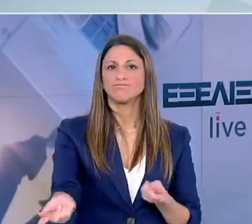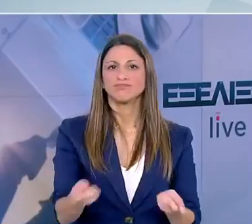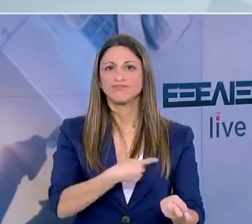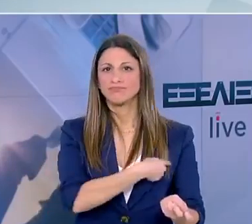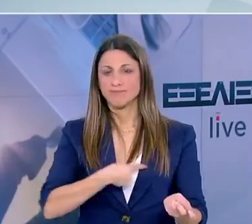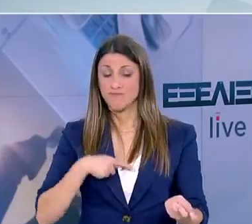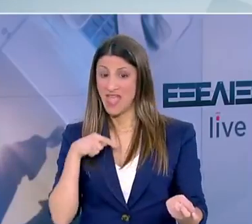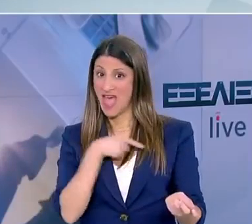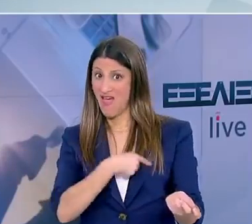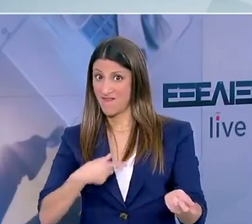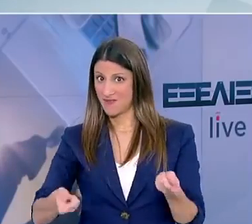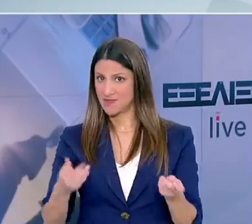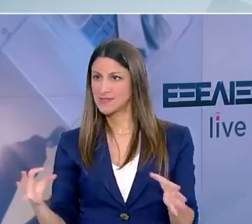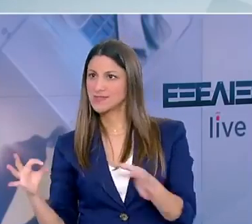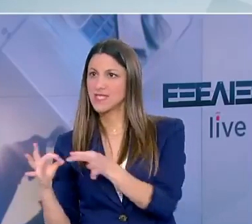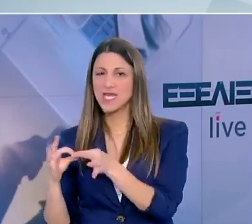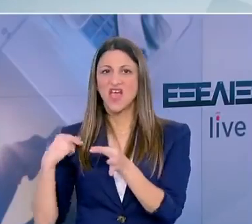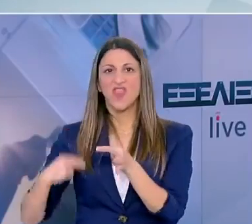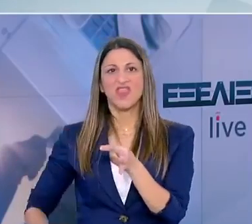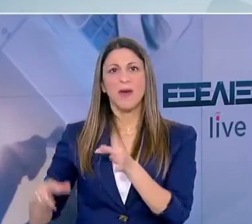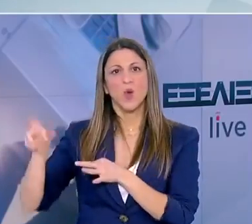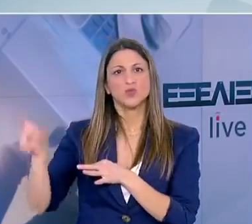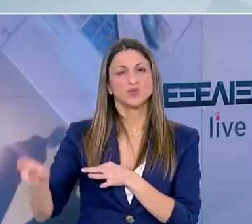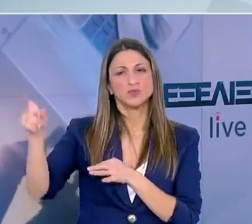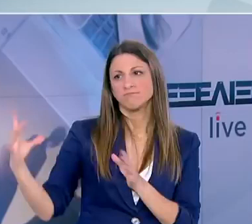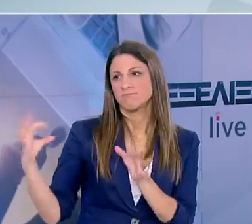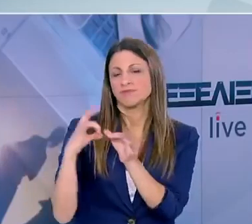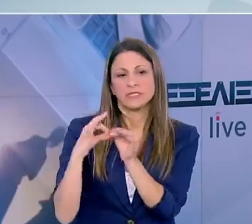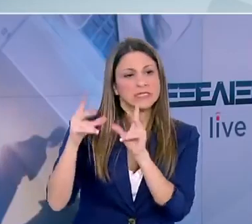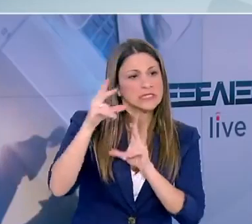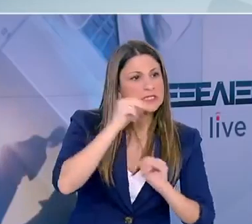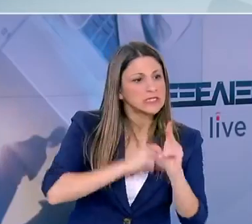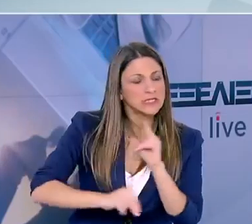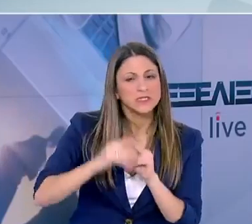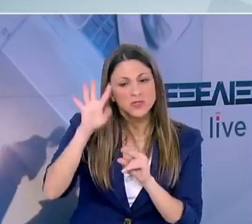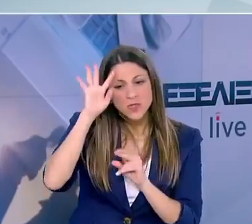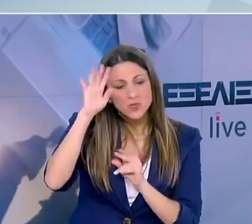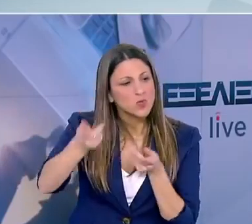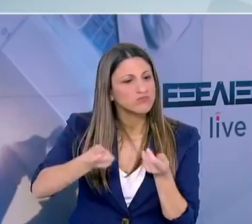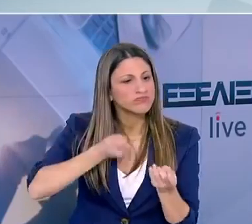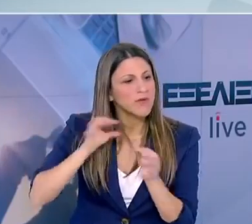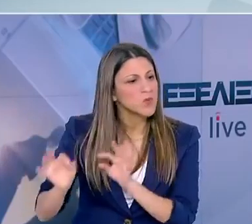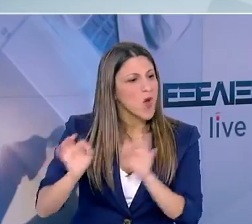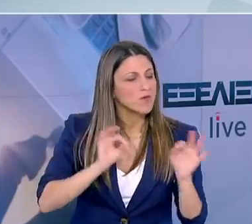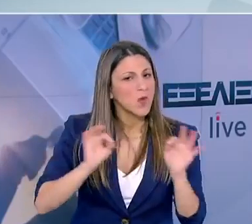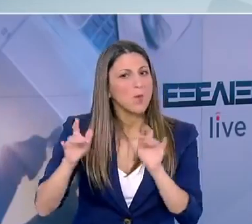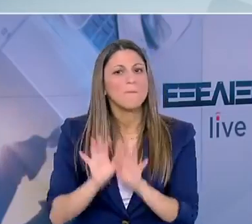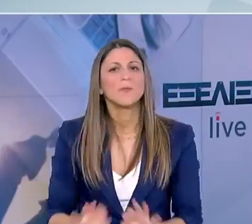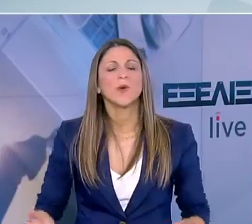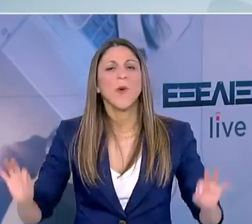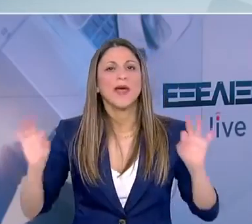τους οικείους δημάρχους να μπορέσουν σε επίπεδο κοινότητας των Ρωμά να κάνουν τις απαραίτητες διεργασίες και να